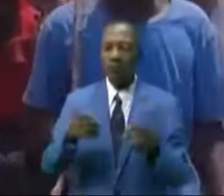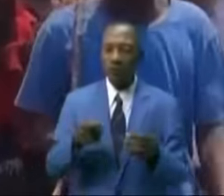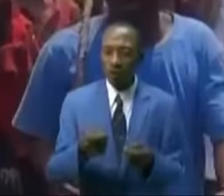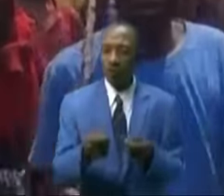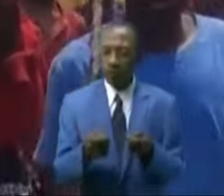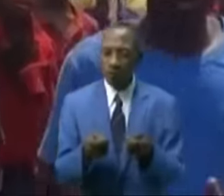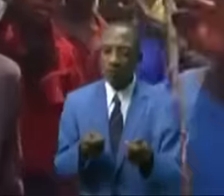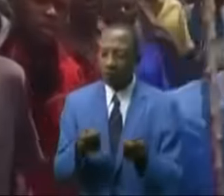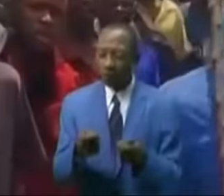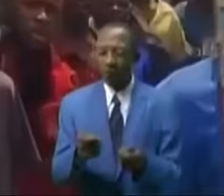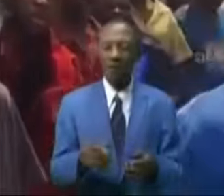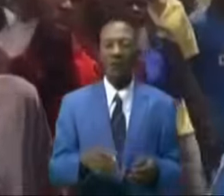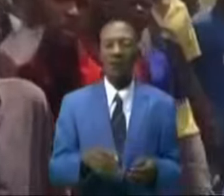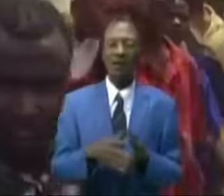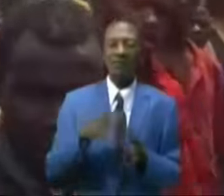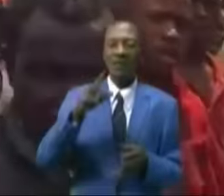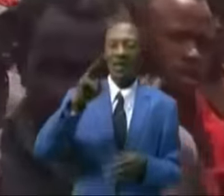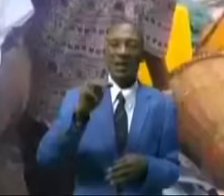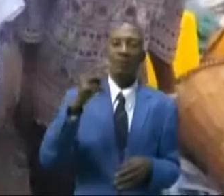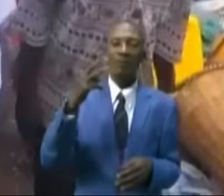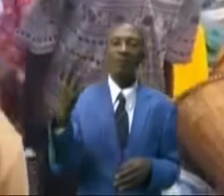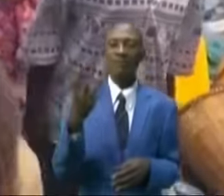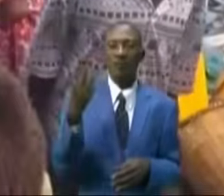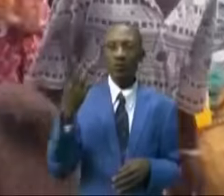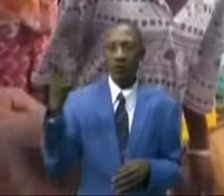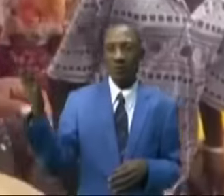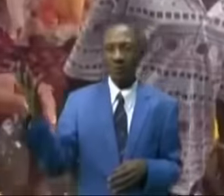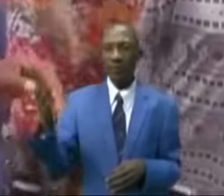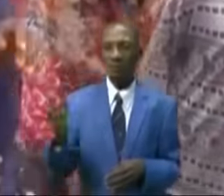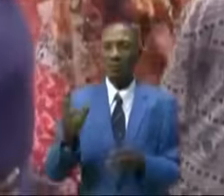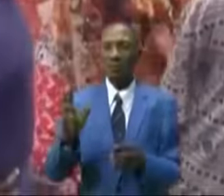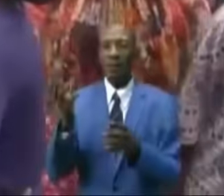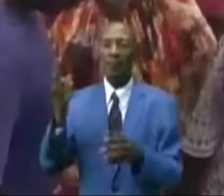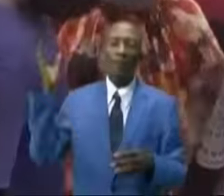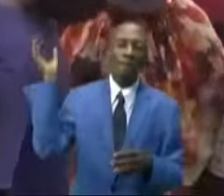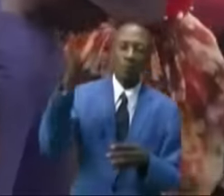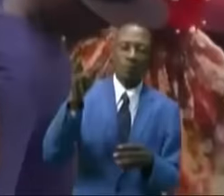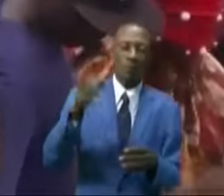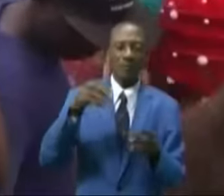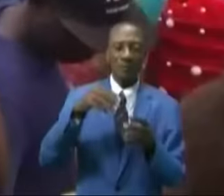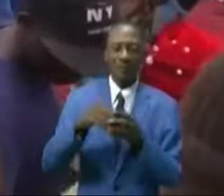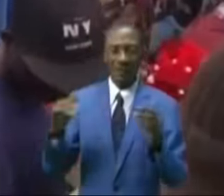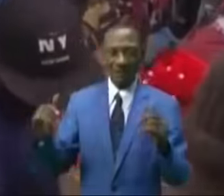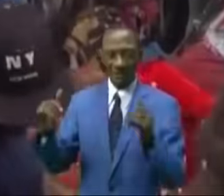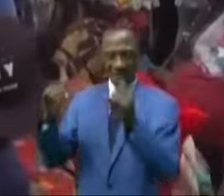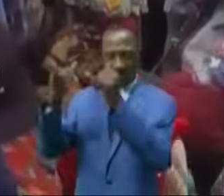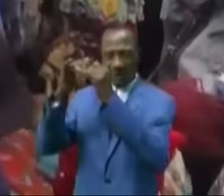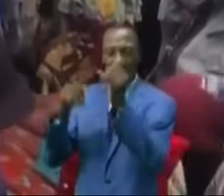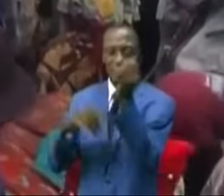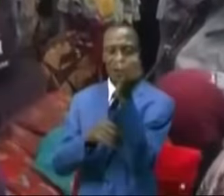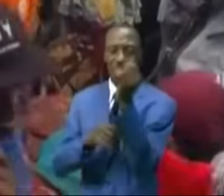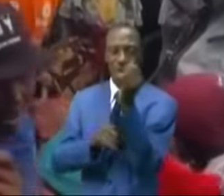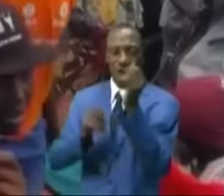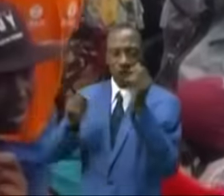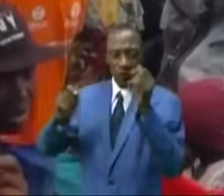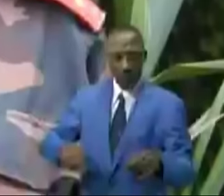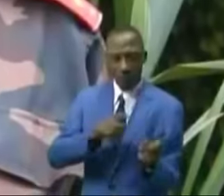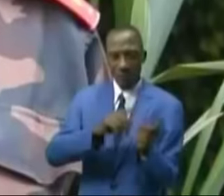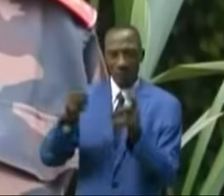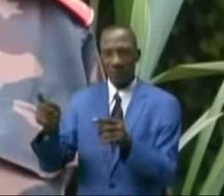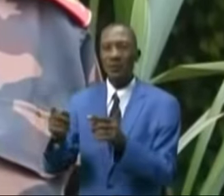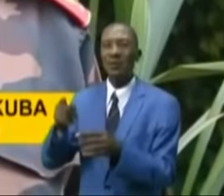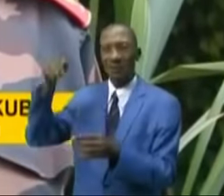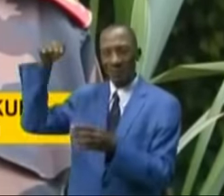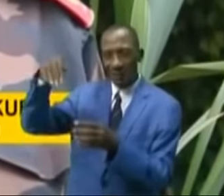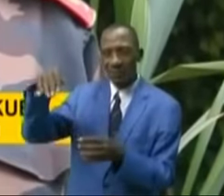ont largué à l'aveuglette des bombes dans un camp de déplacés à Goma le 3 mai 2024, explique le gouverneur du Nord